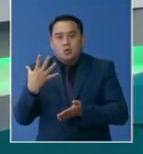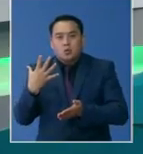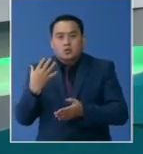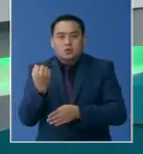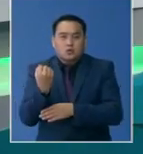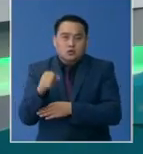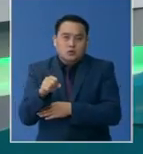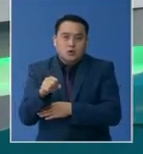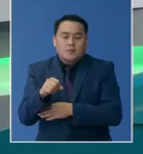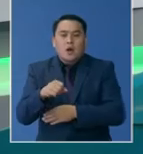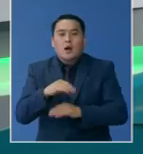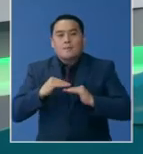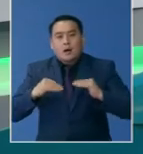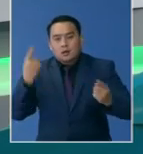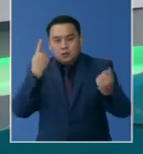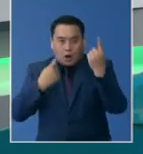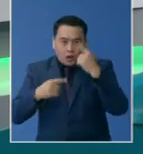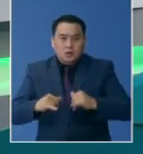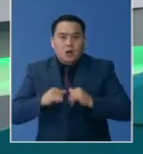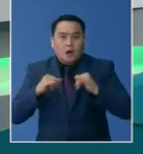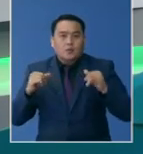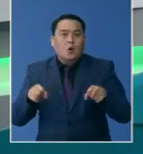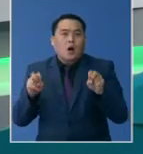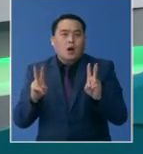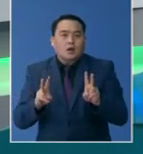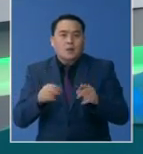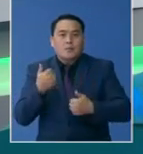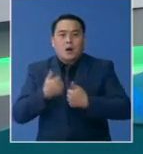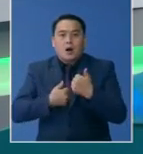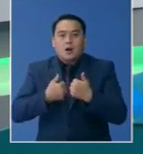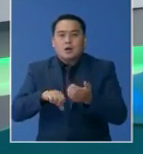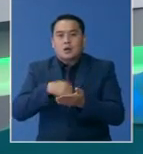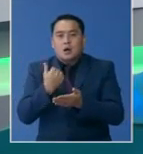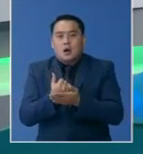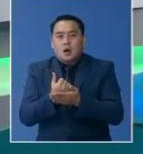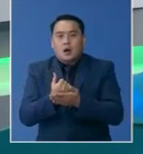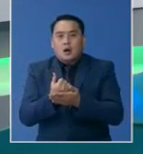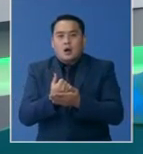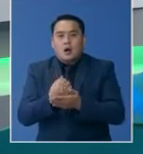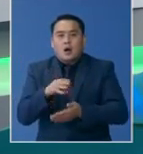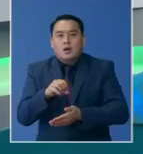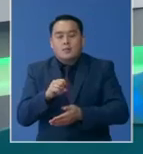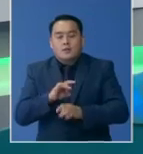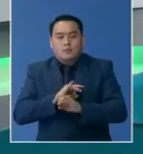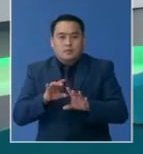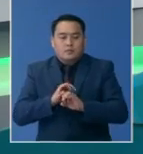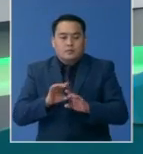бәсекеге жолдама алған. Балалар шығармашылығын дамытуға арналған байқауда гала-концертіне тілшіміз Айман Асыл барып